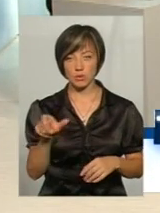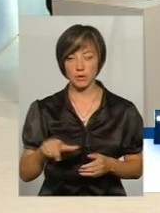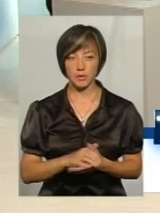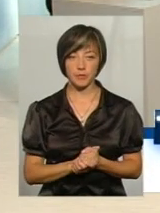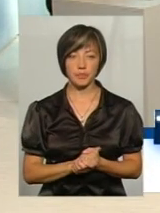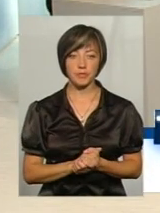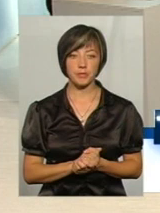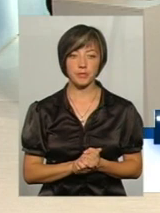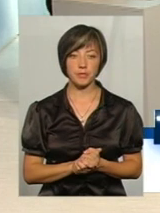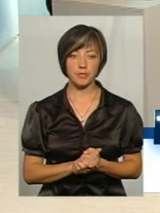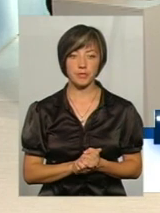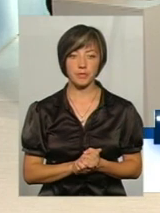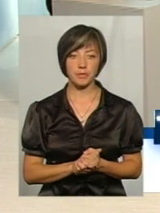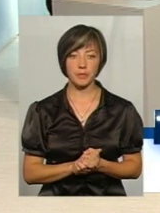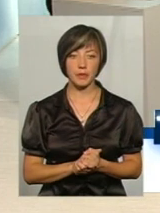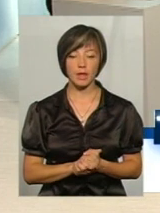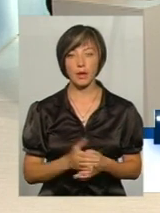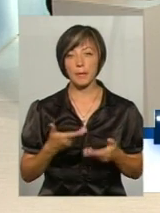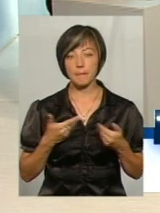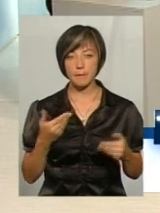Ми виявляємо, або вони